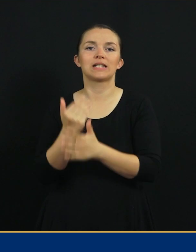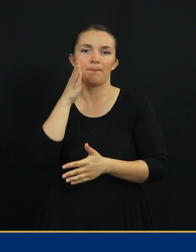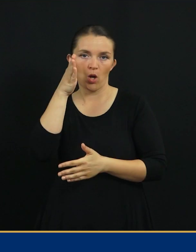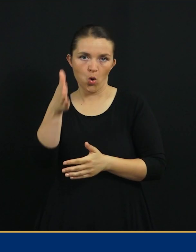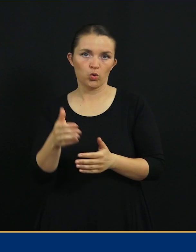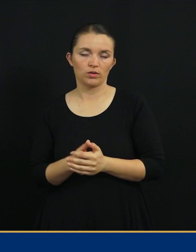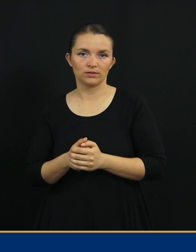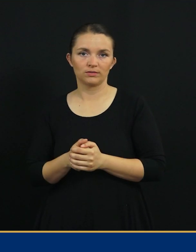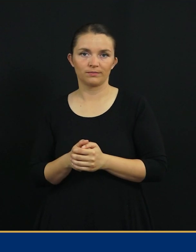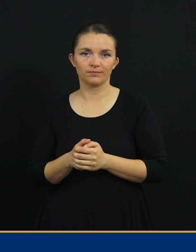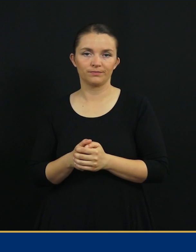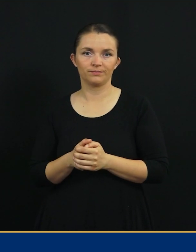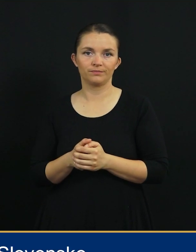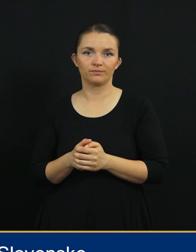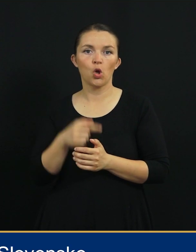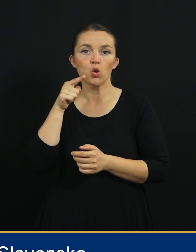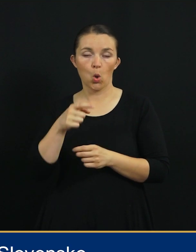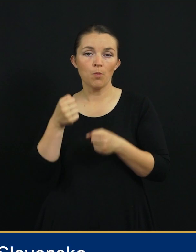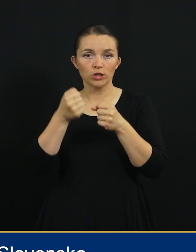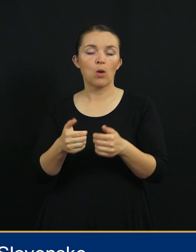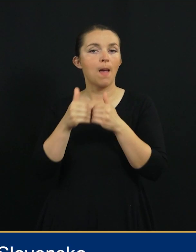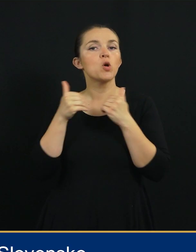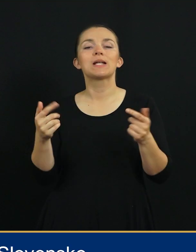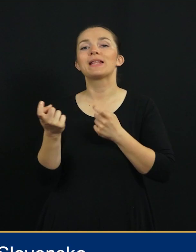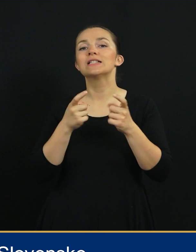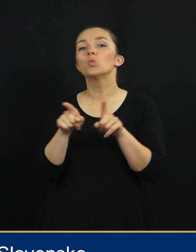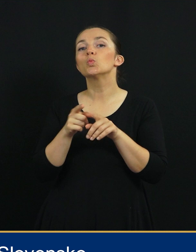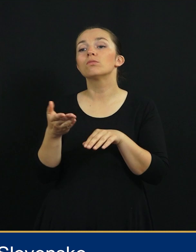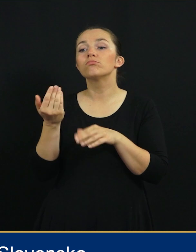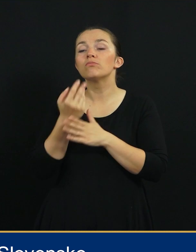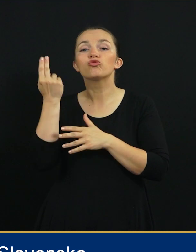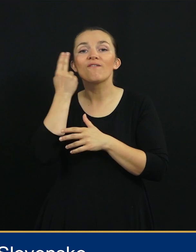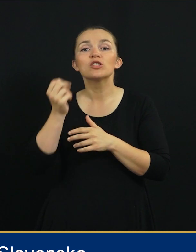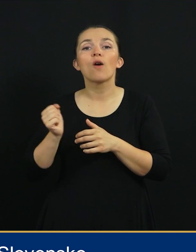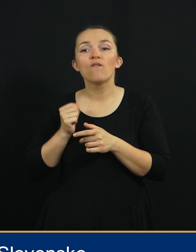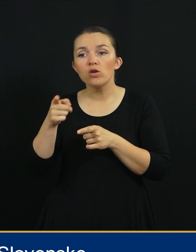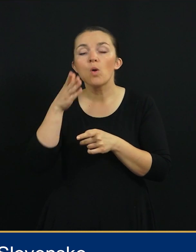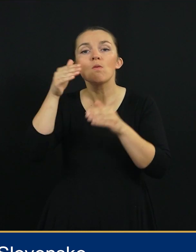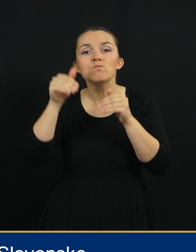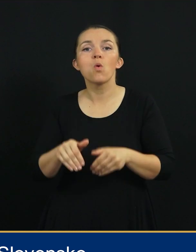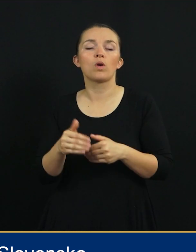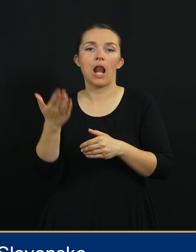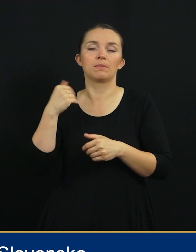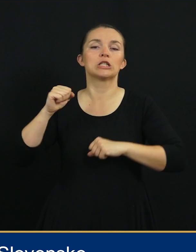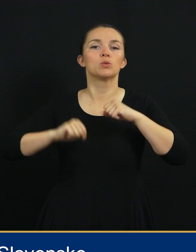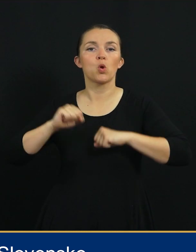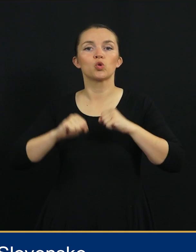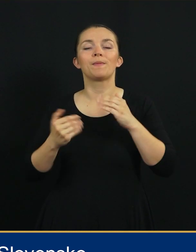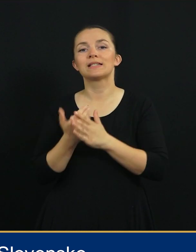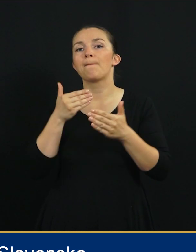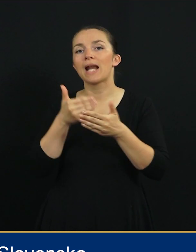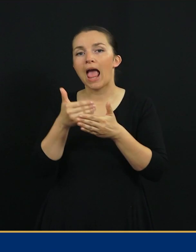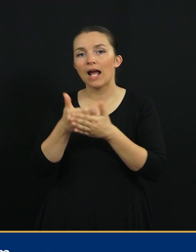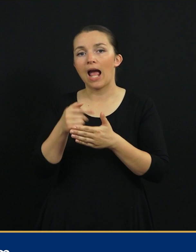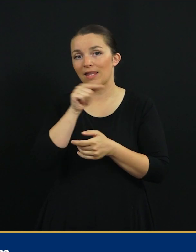prihodnost. To postavlja poseben izziv tudi pred Slovensko vojsko, ki bo morala biti sposobna